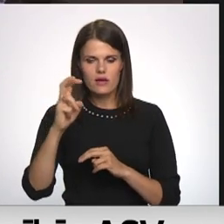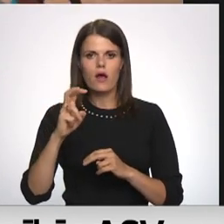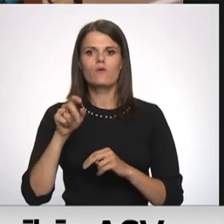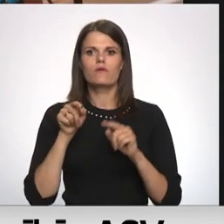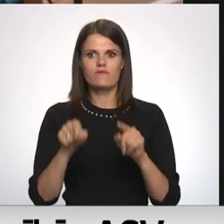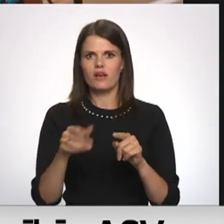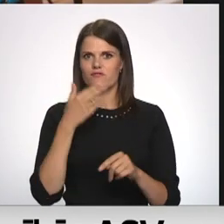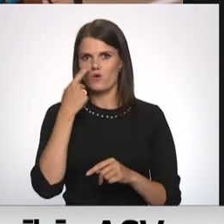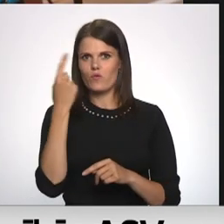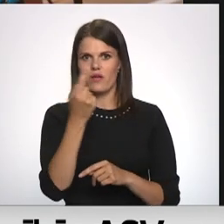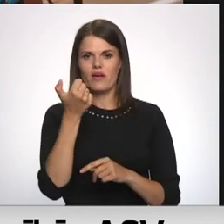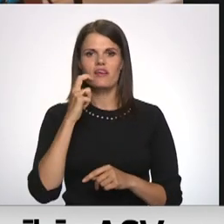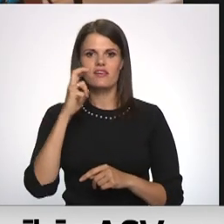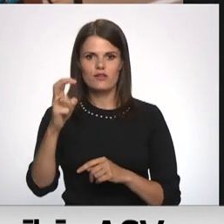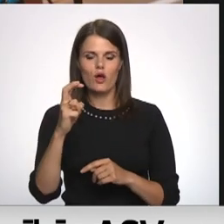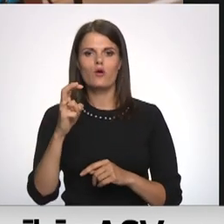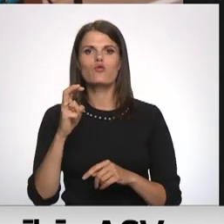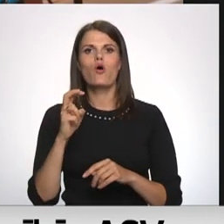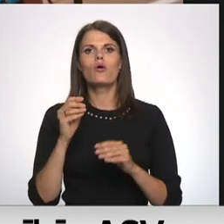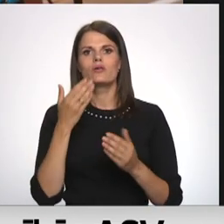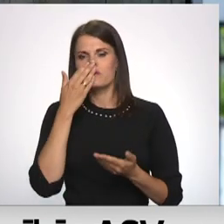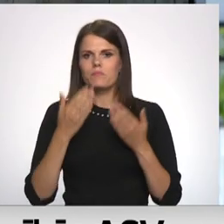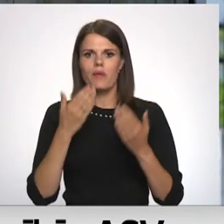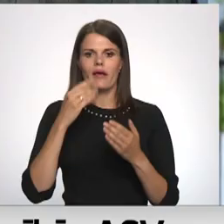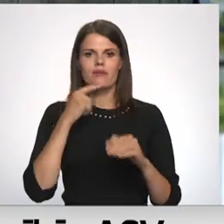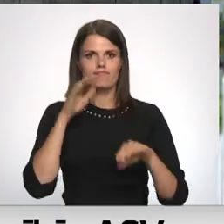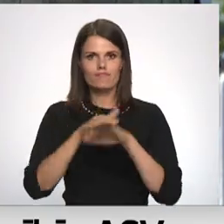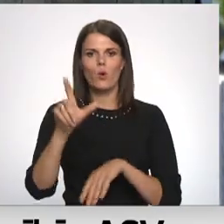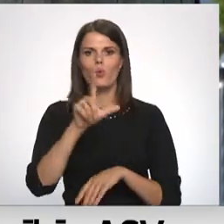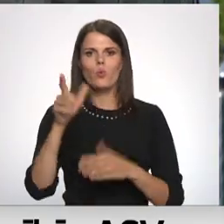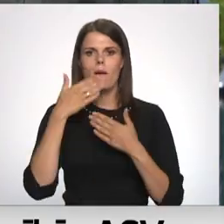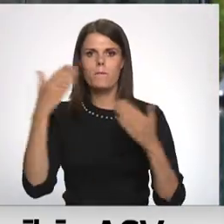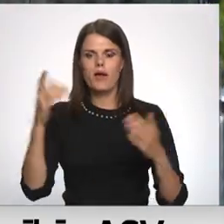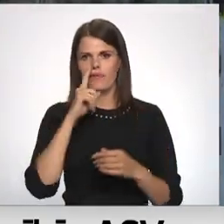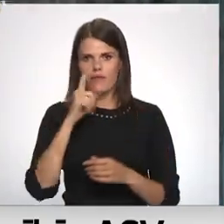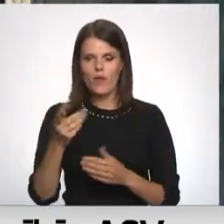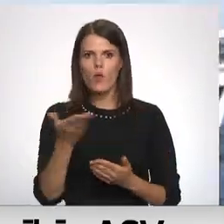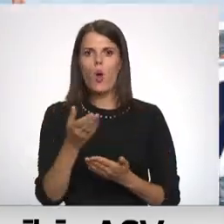šobrīd nav neviens. Guinness rekorda uzstādīšanas mēģinājums būs jūlijā pēdējā nedēļā